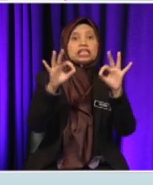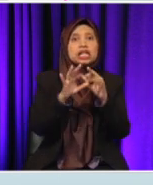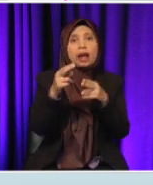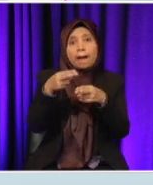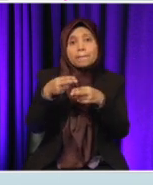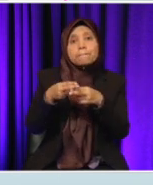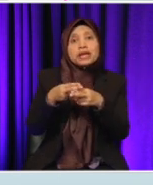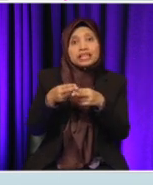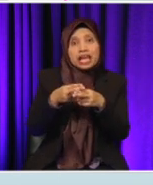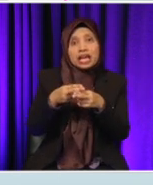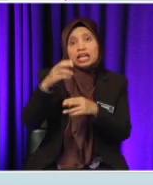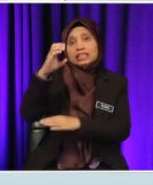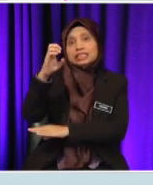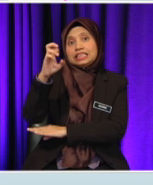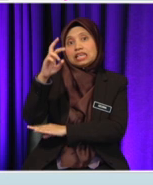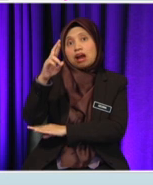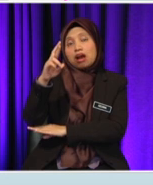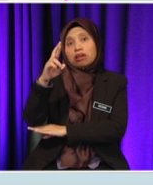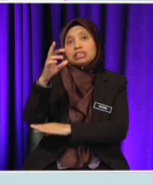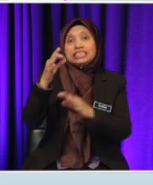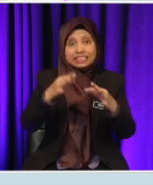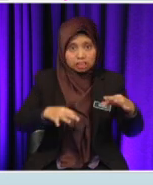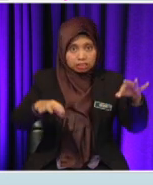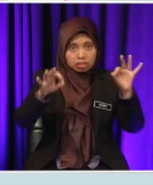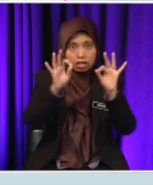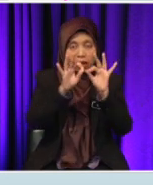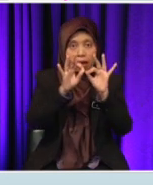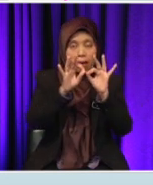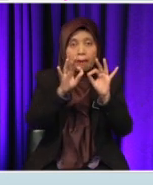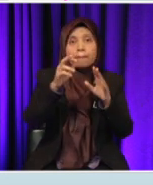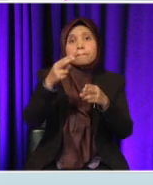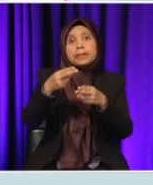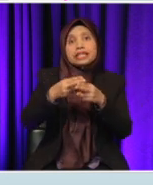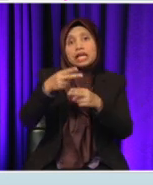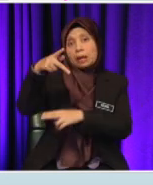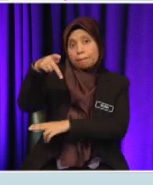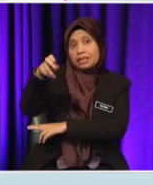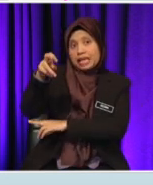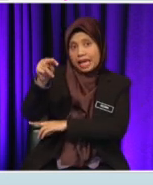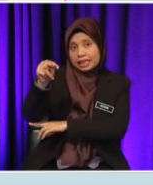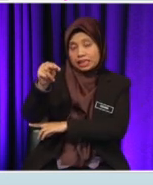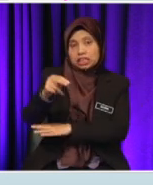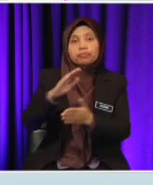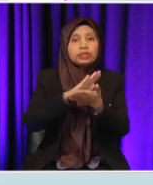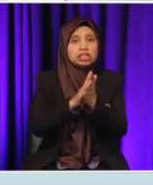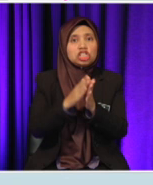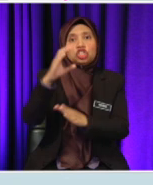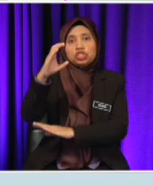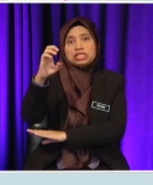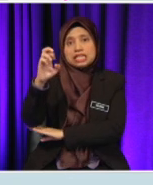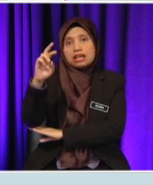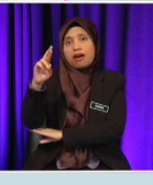bagi c dan pendek adalah pen jadi digabungkan menjadi cerpen ini adalah berdasarkan